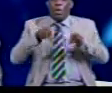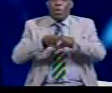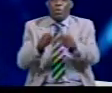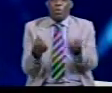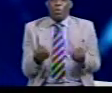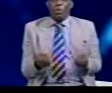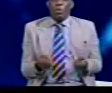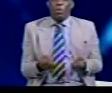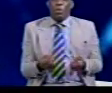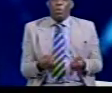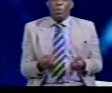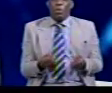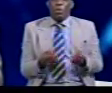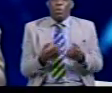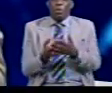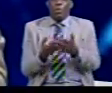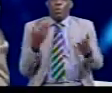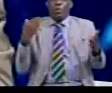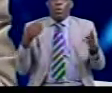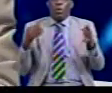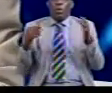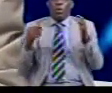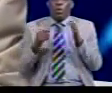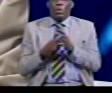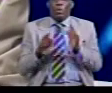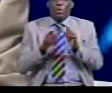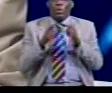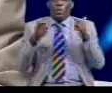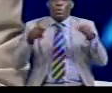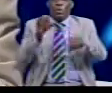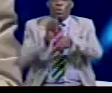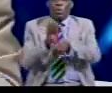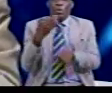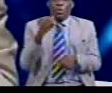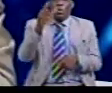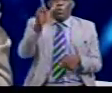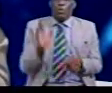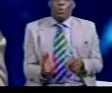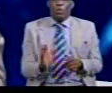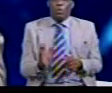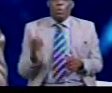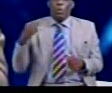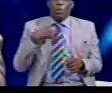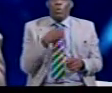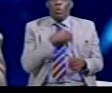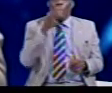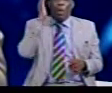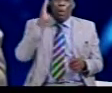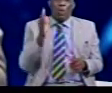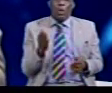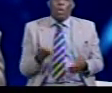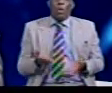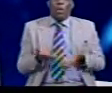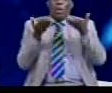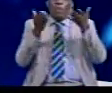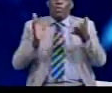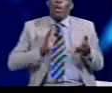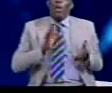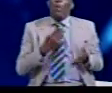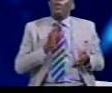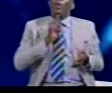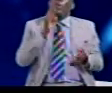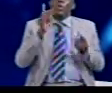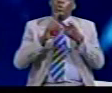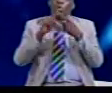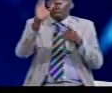bienfaits. Before these great works of God. On va élever ensemble la voix. We are going to lift up our voice pour to the Lord. Pour bénir notre Seigneur.